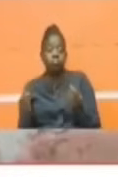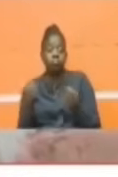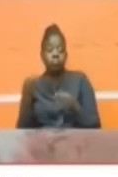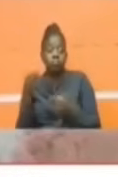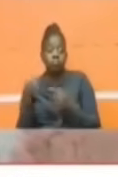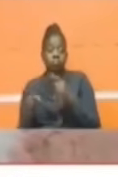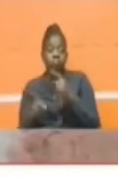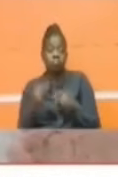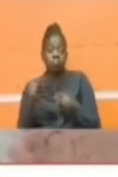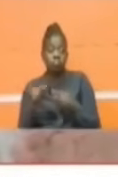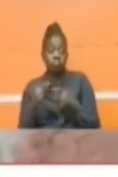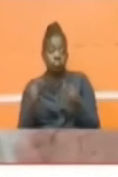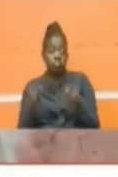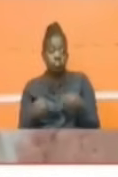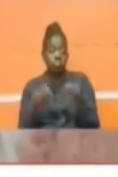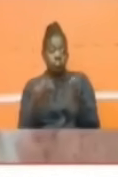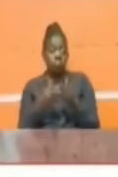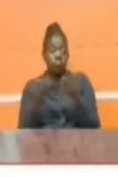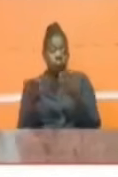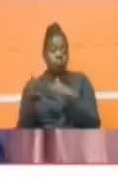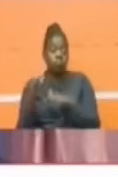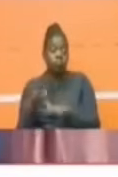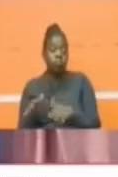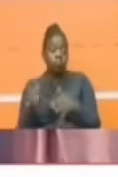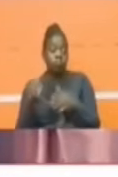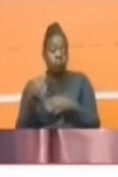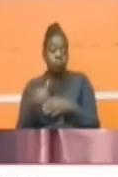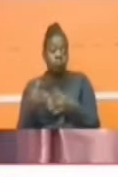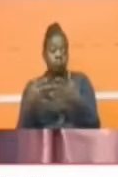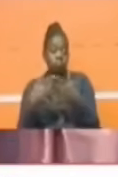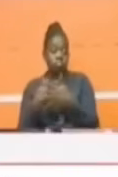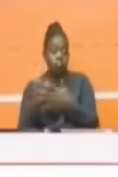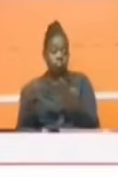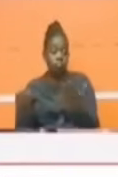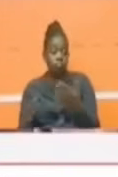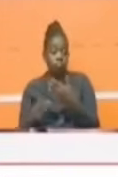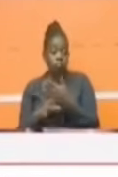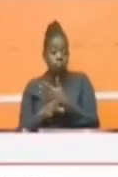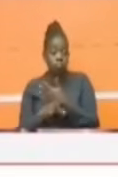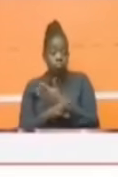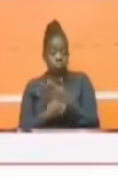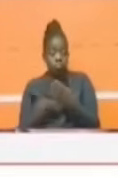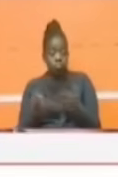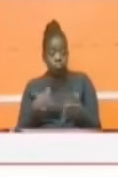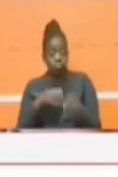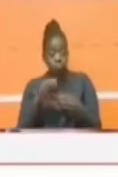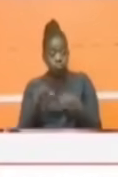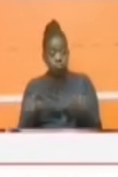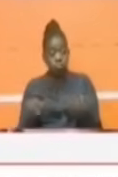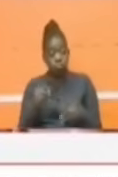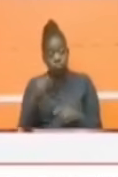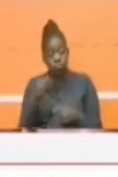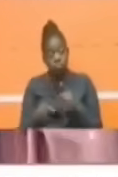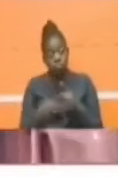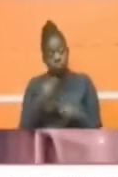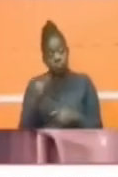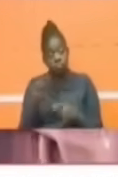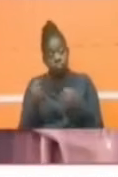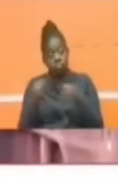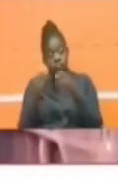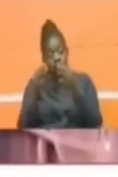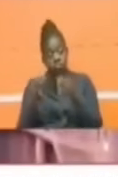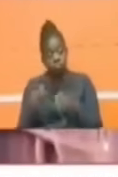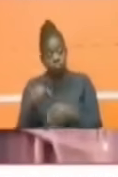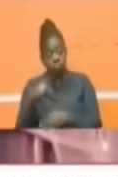bw'atalimuta alimusaako essanga afiire mu kkomera wadde watwala ekibanja kyange bwe sirikutta ngenda kukola ekintu ogenda eruzira